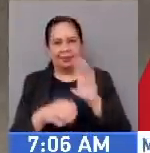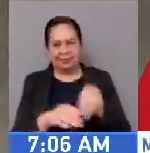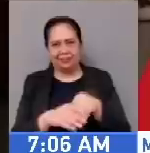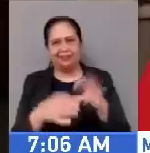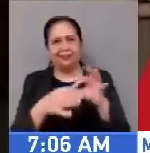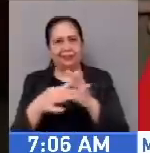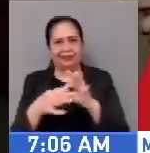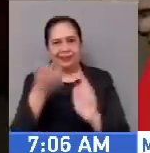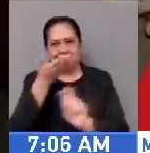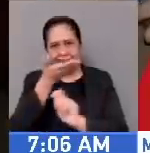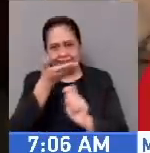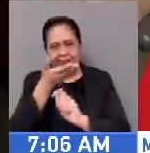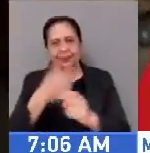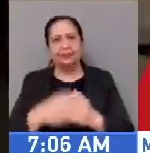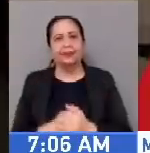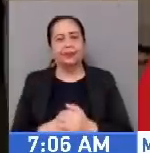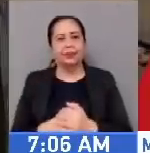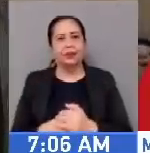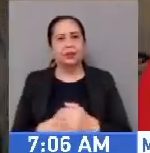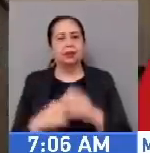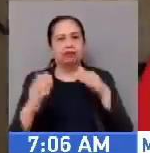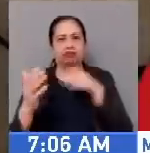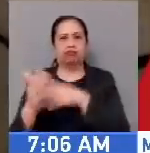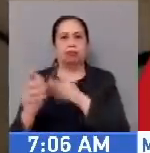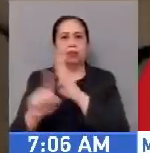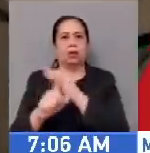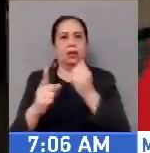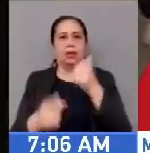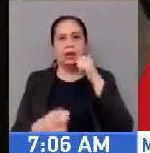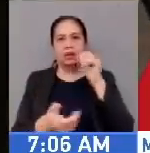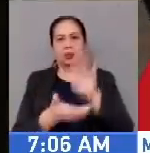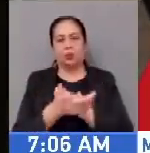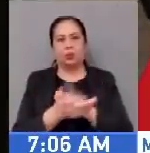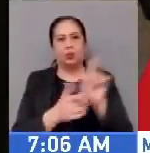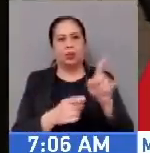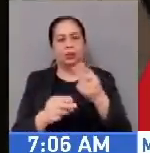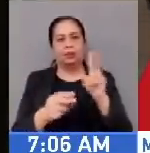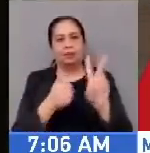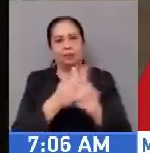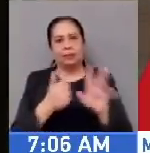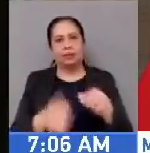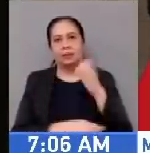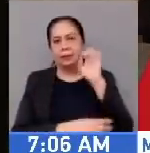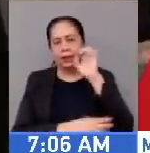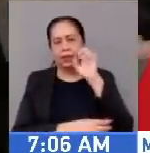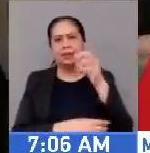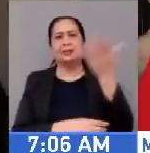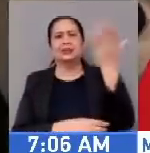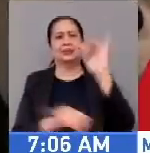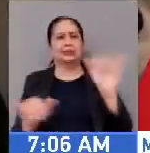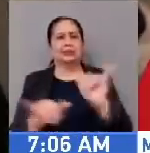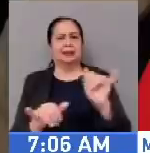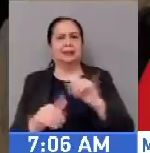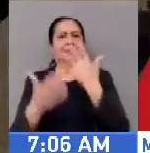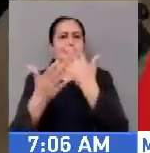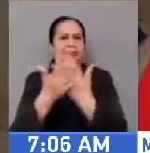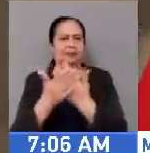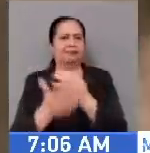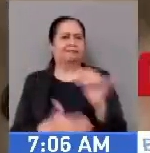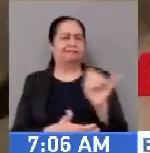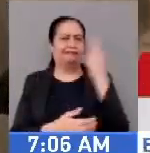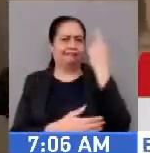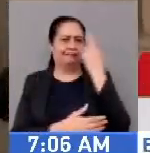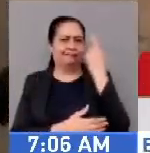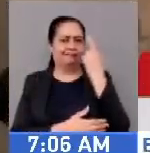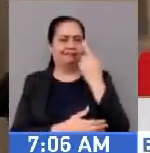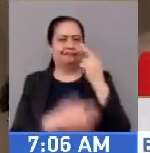droga. Sumugod sa barangay ang asawa ng biktimang si Eric na nakulong na rin daw noon dahil rin sa droga. O yung